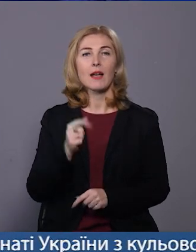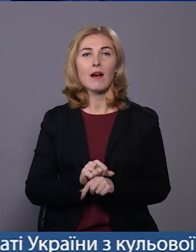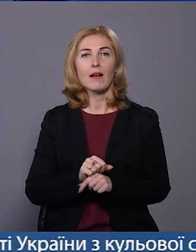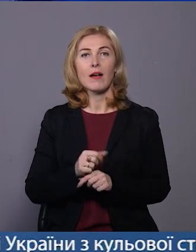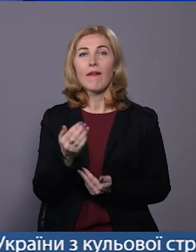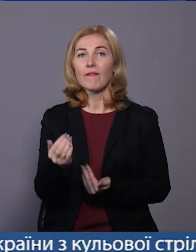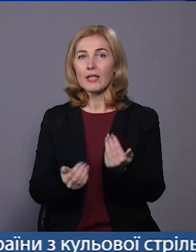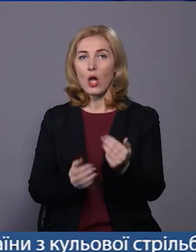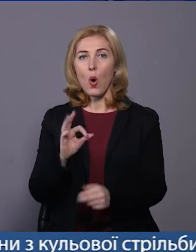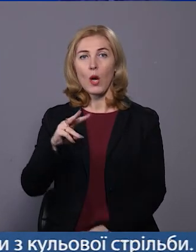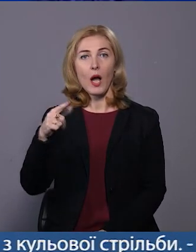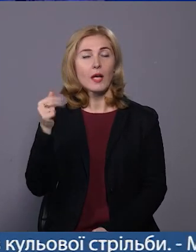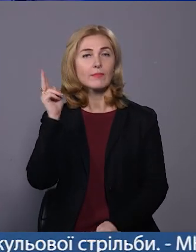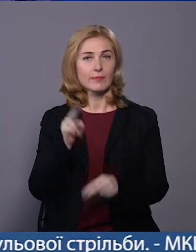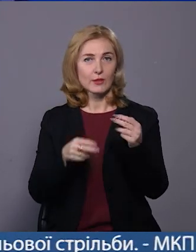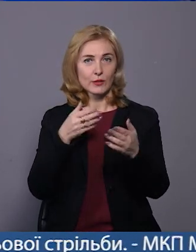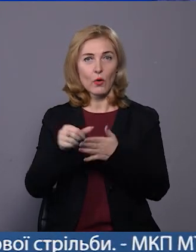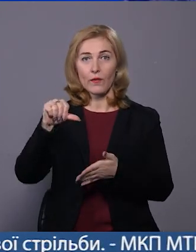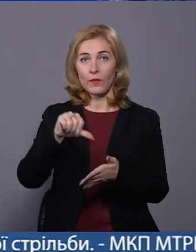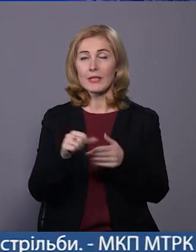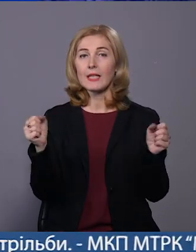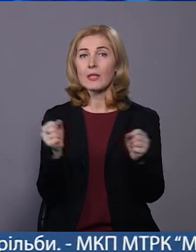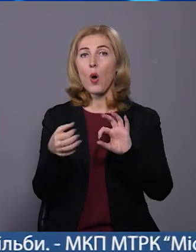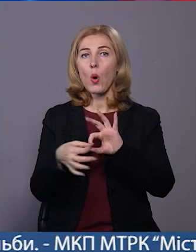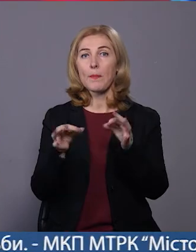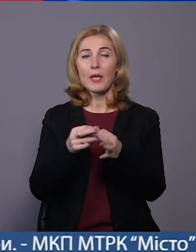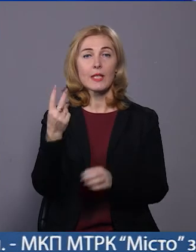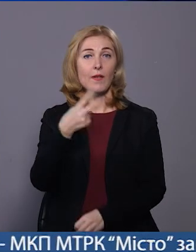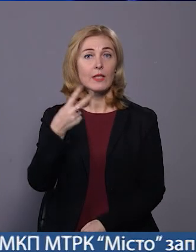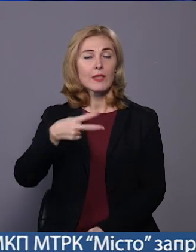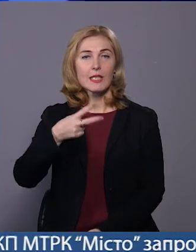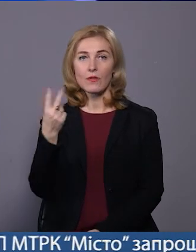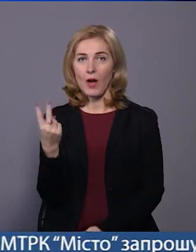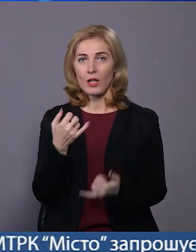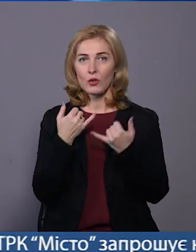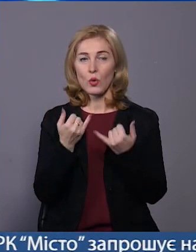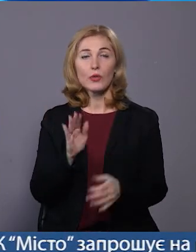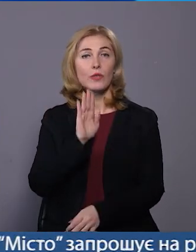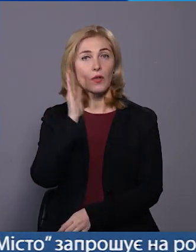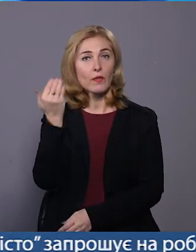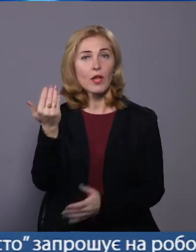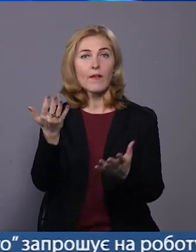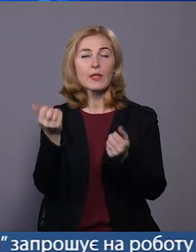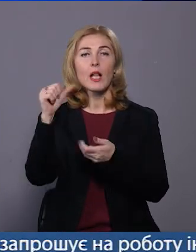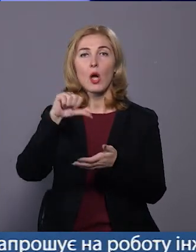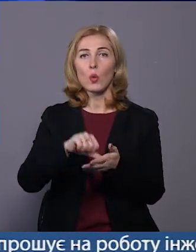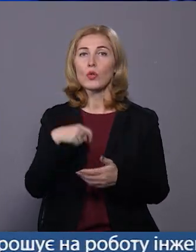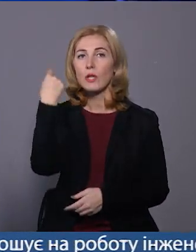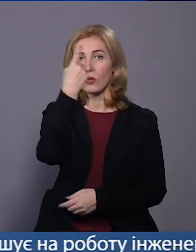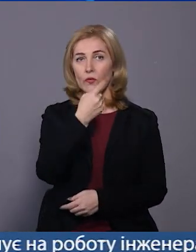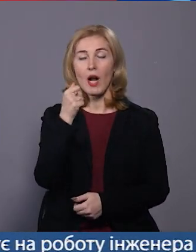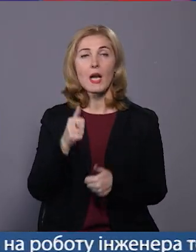Ольга Полюк завершила свої виступи на зимовій Олімпіаді 2022. Сьогодні вранці вона взяла участь в